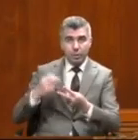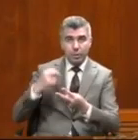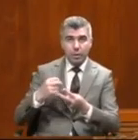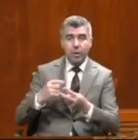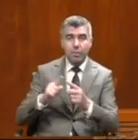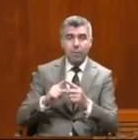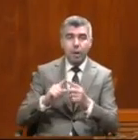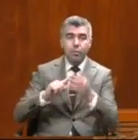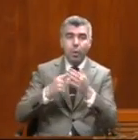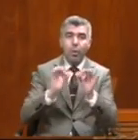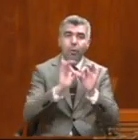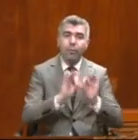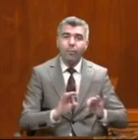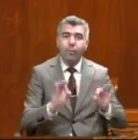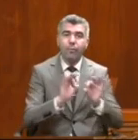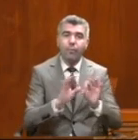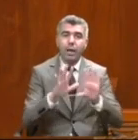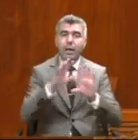ما وفرتيش الطاقه